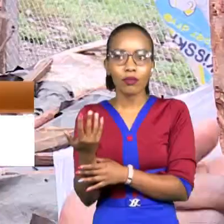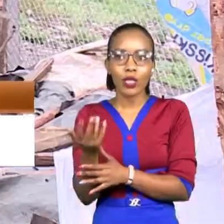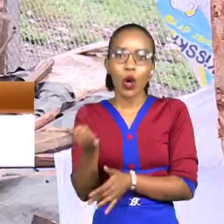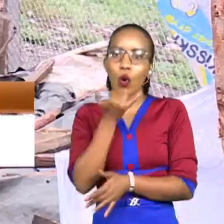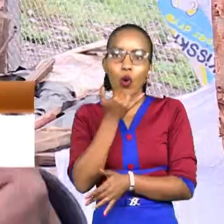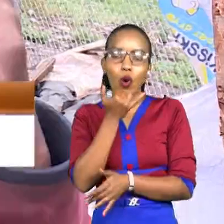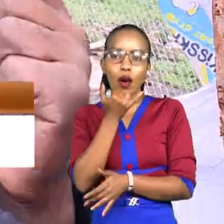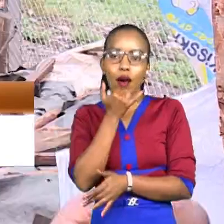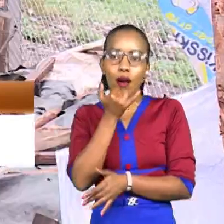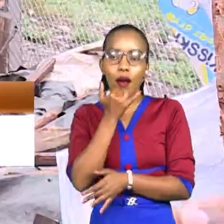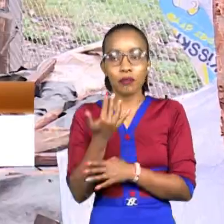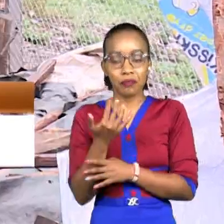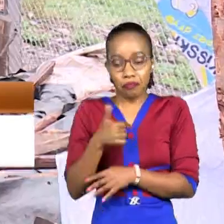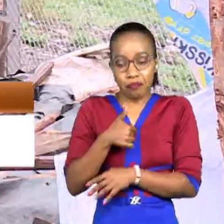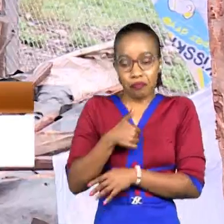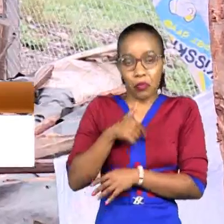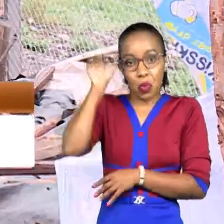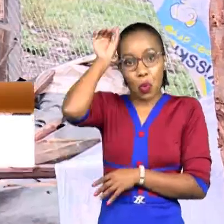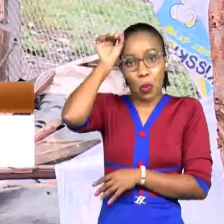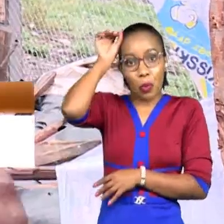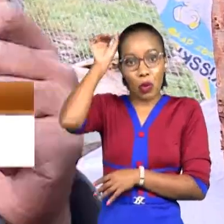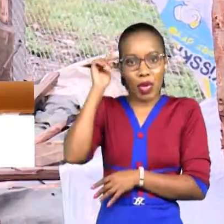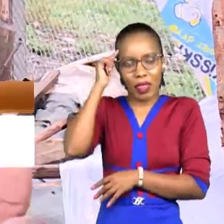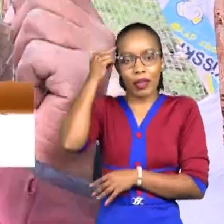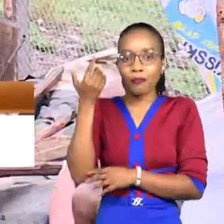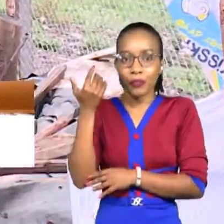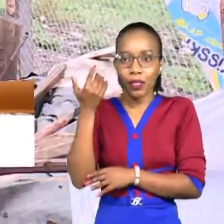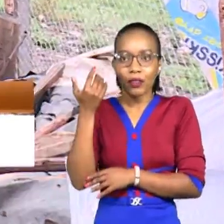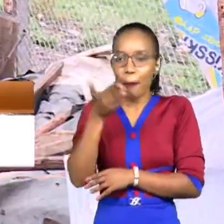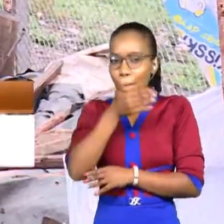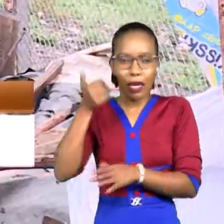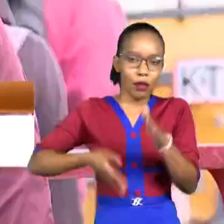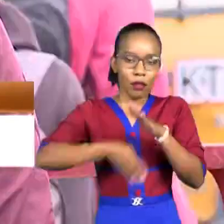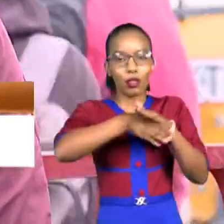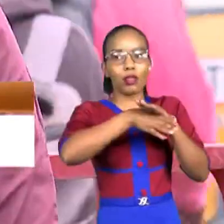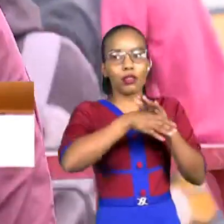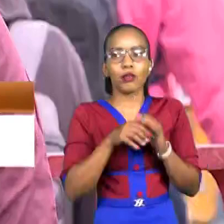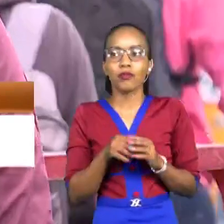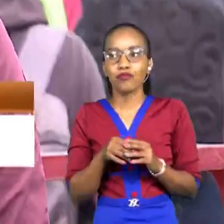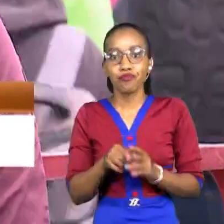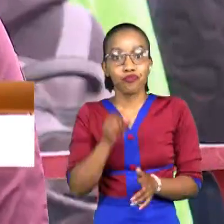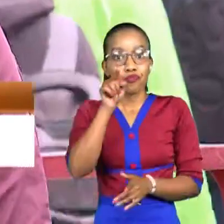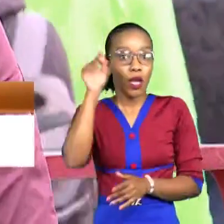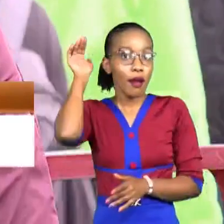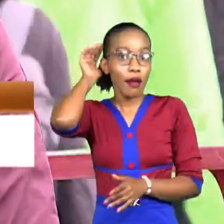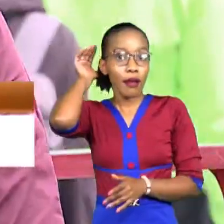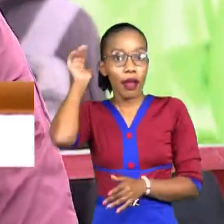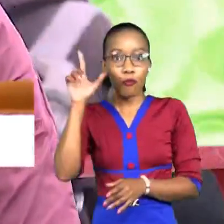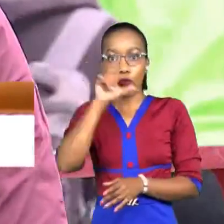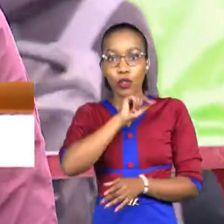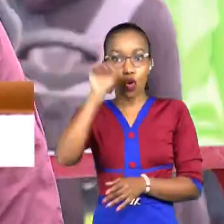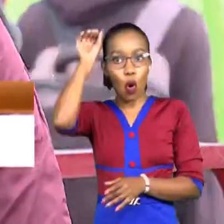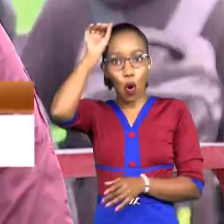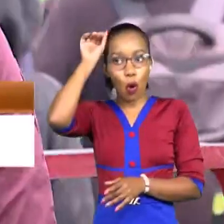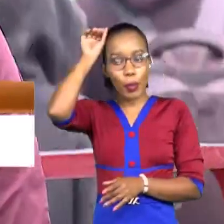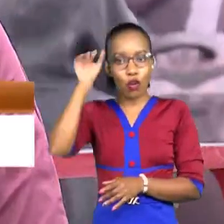makosa sana. Sasa kulingana na mimi naona ni vizuri sana ametolewa. Kama ambavyo umeweza kusikia, hayo ndo maoni ya wakazi